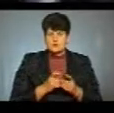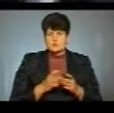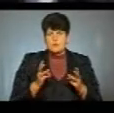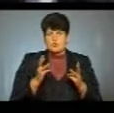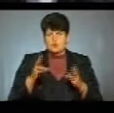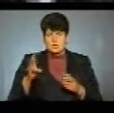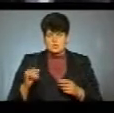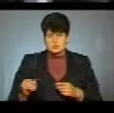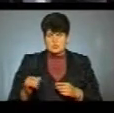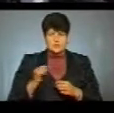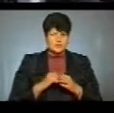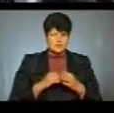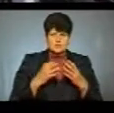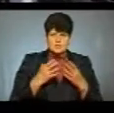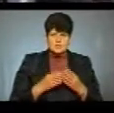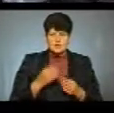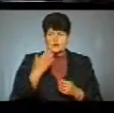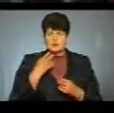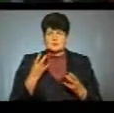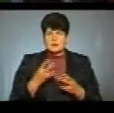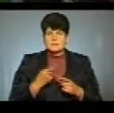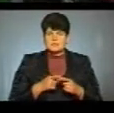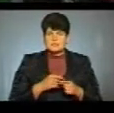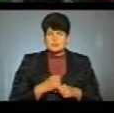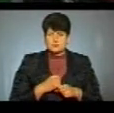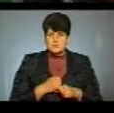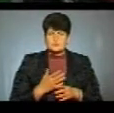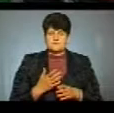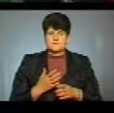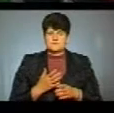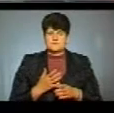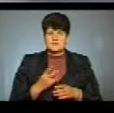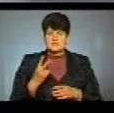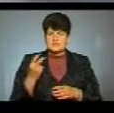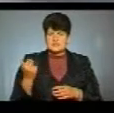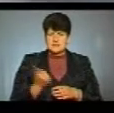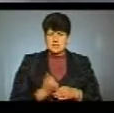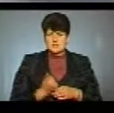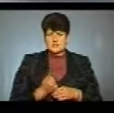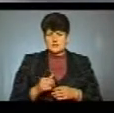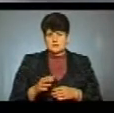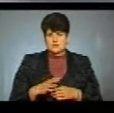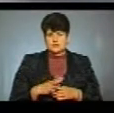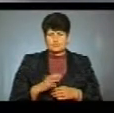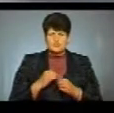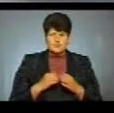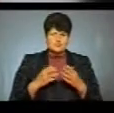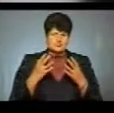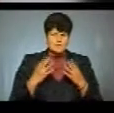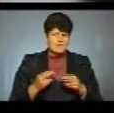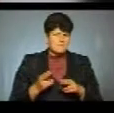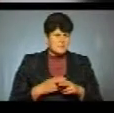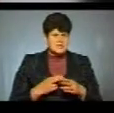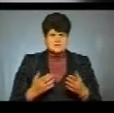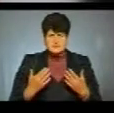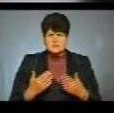пожежники щодня, ну, чи коли їм приходиться це робити. Робота тривала дуже довго. Два тижні майже тривало, день-день, без